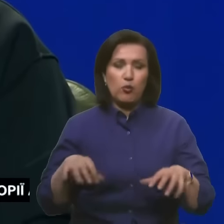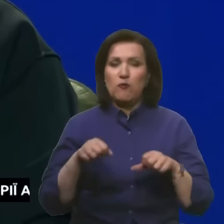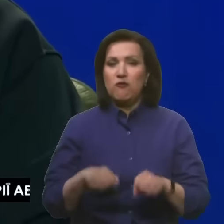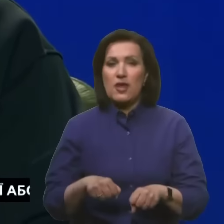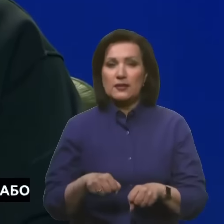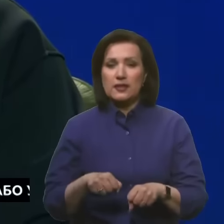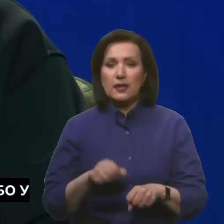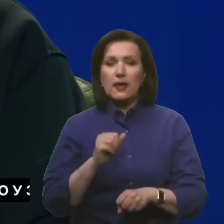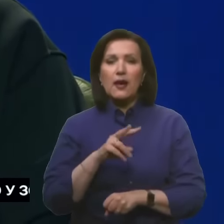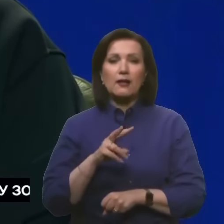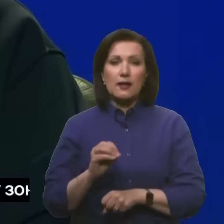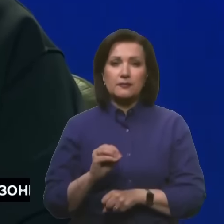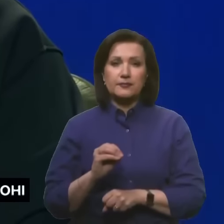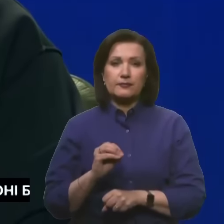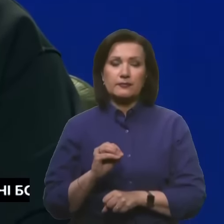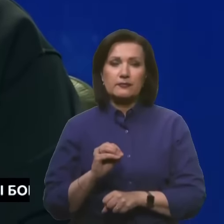владі, але